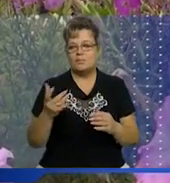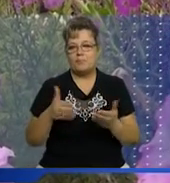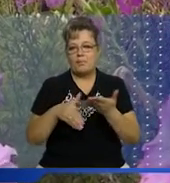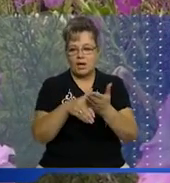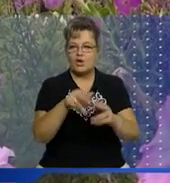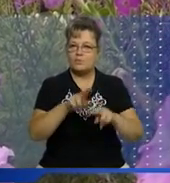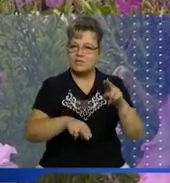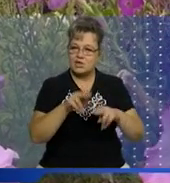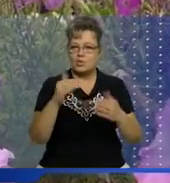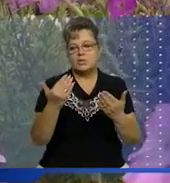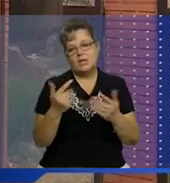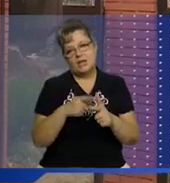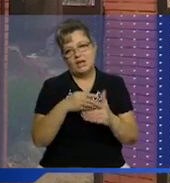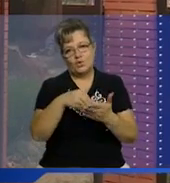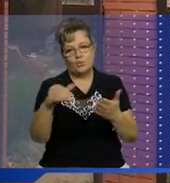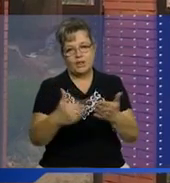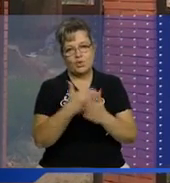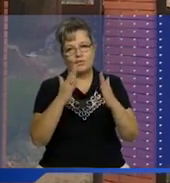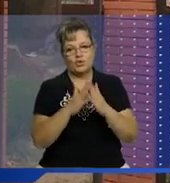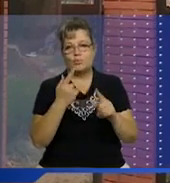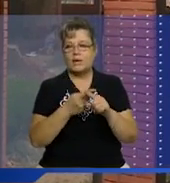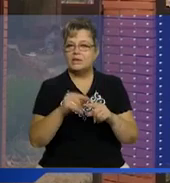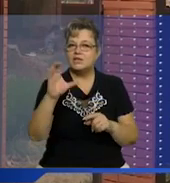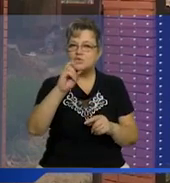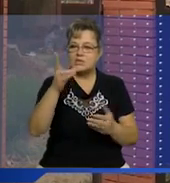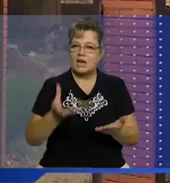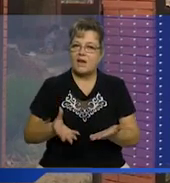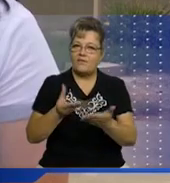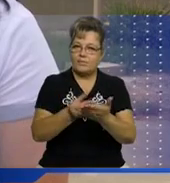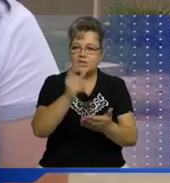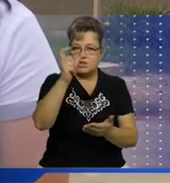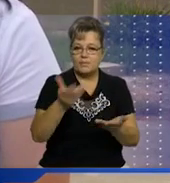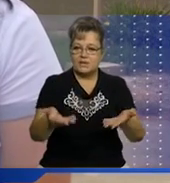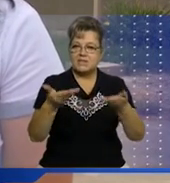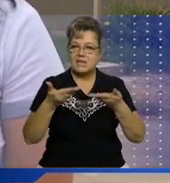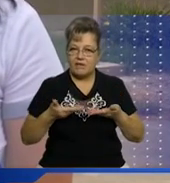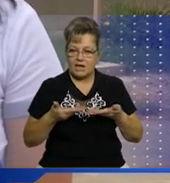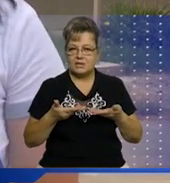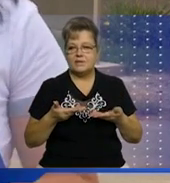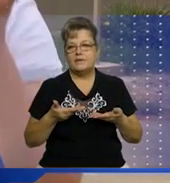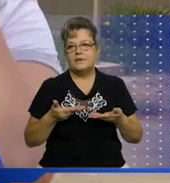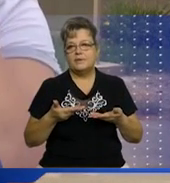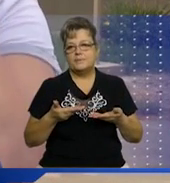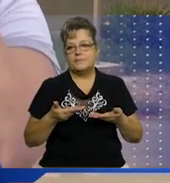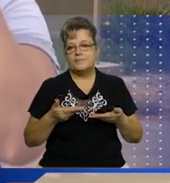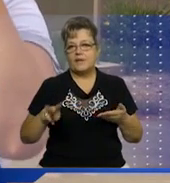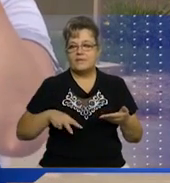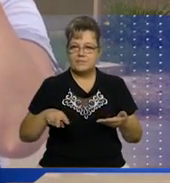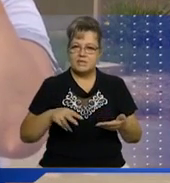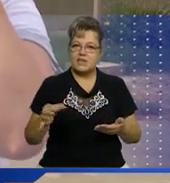заселились новоселы. Деньгами из бюджета помогают построить или купить новый дом. Это социальная выплата. Значит, человек